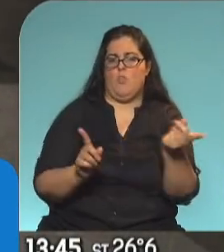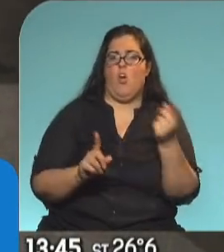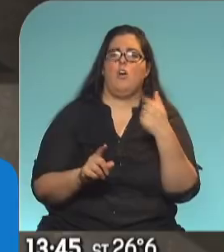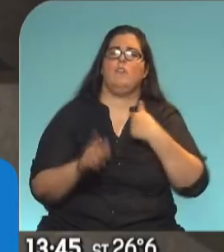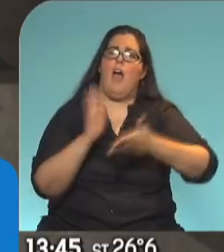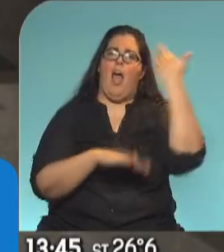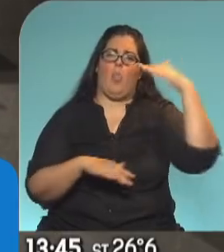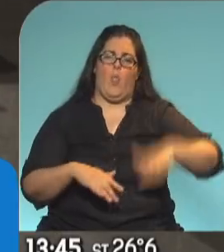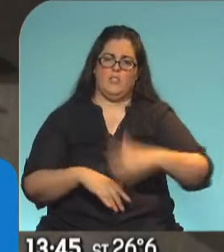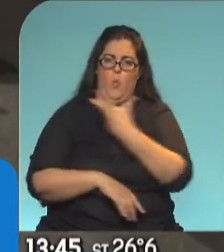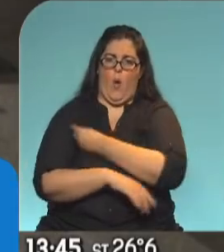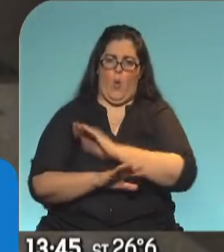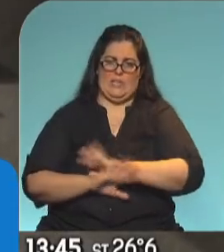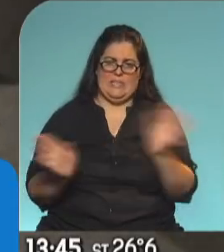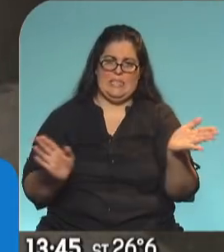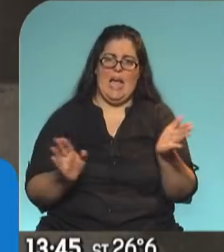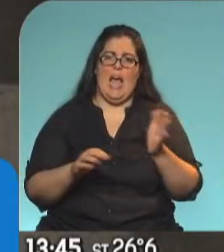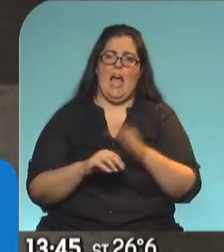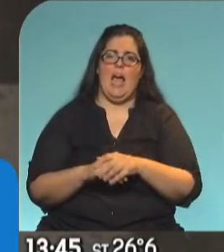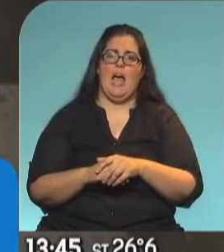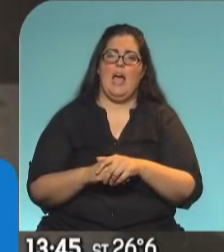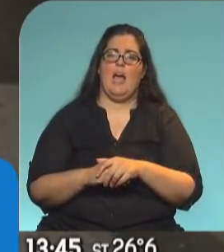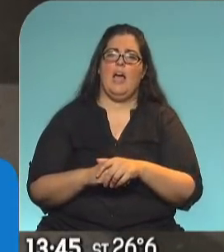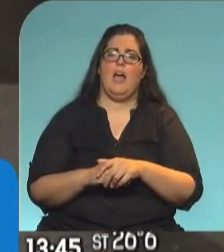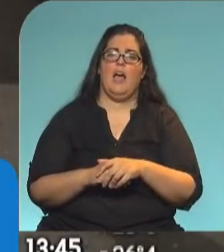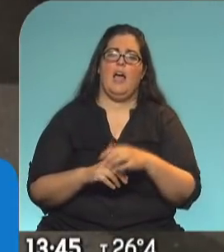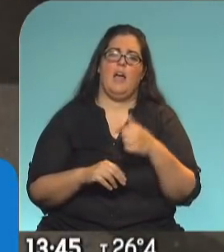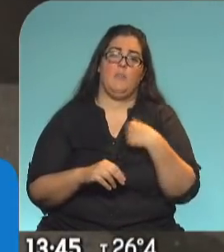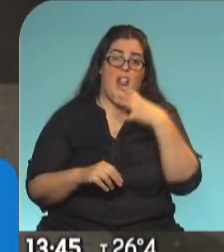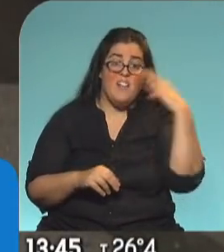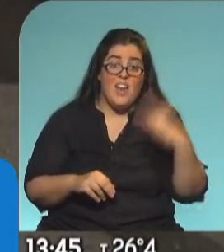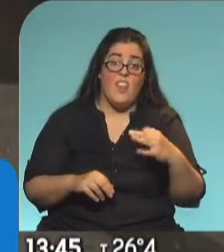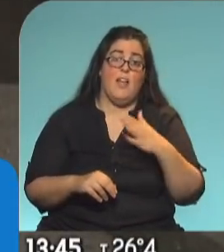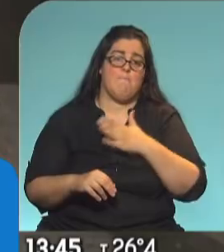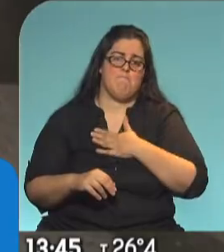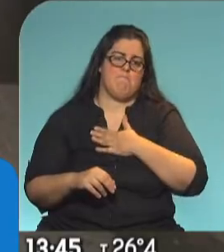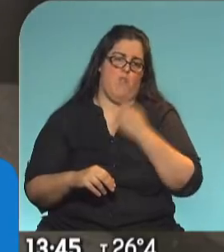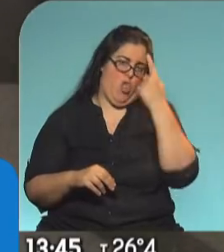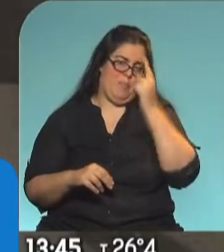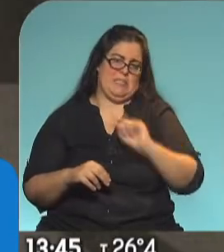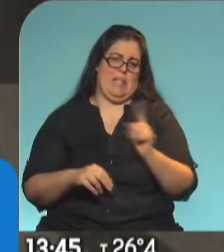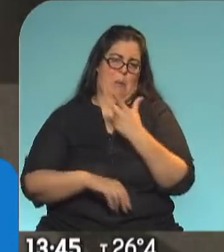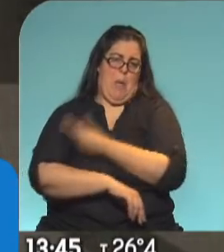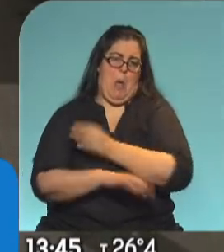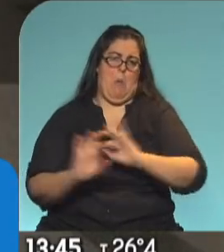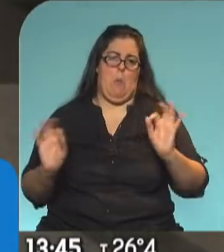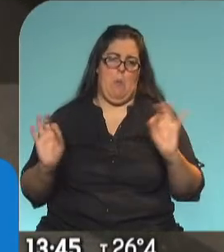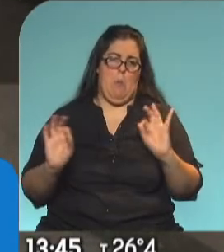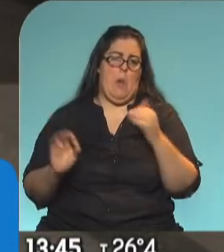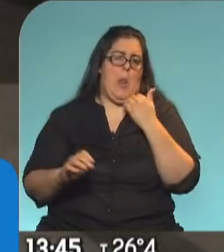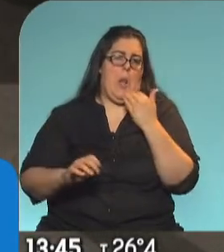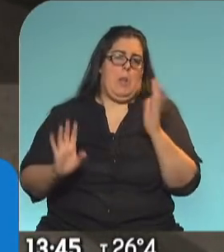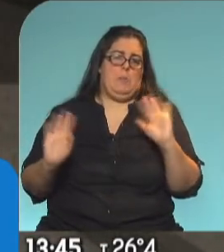потому что я вообще только в детстве, наверное, мне делали какие-то прививки. Честно говоря, даже не размышляла над этим вопросом,